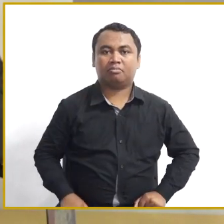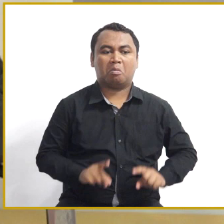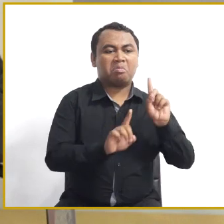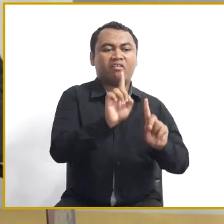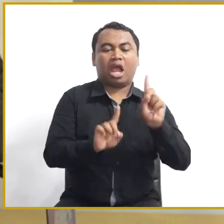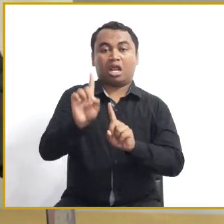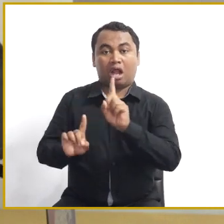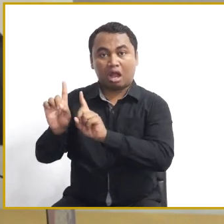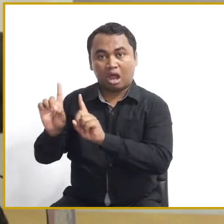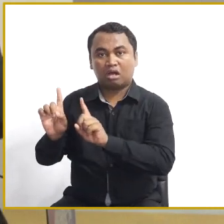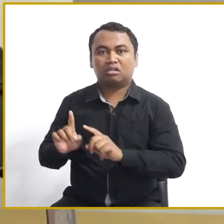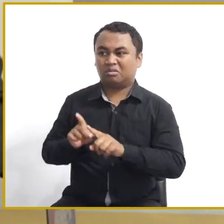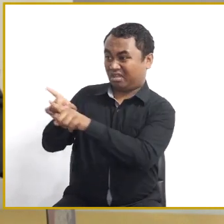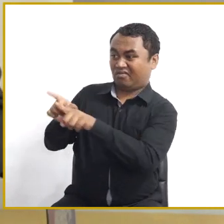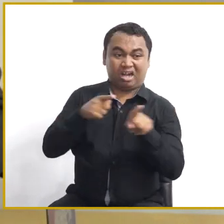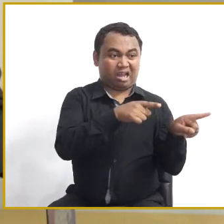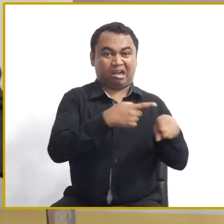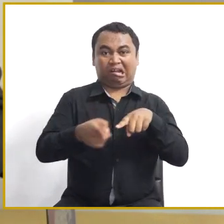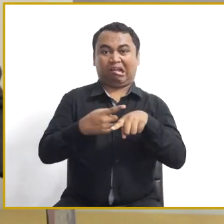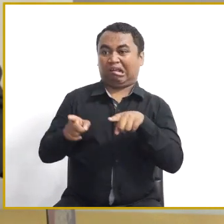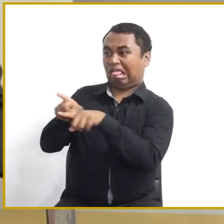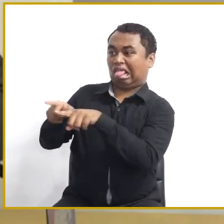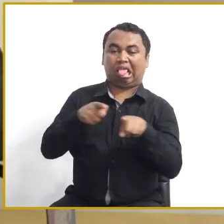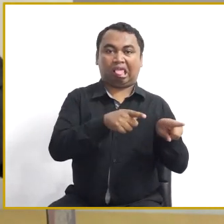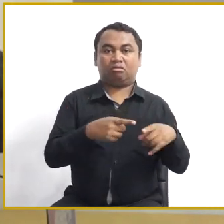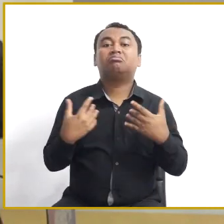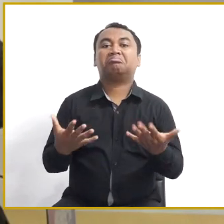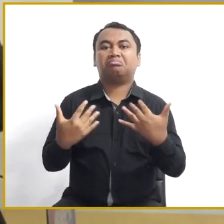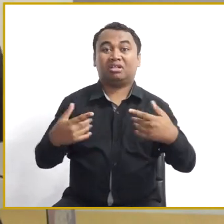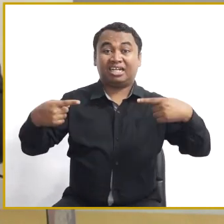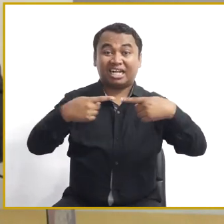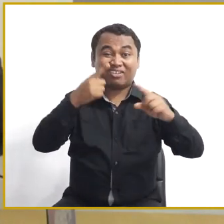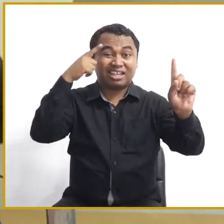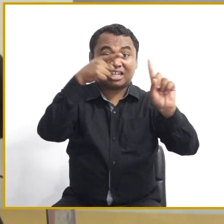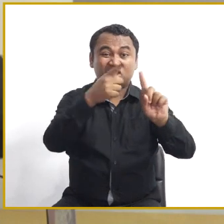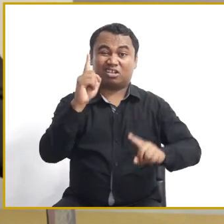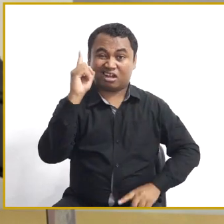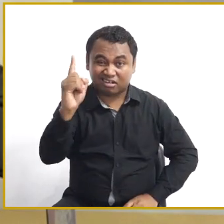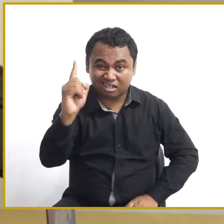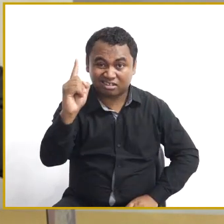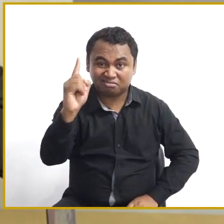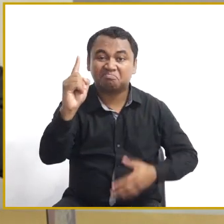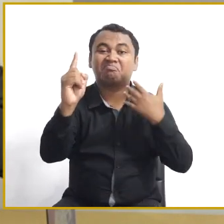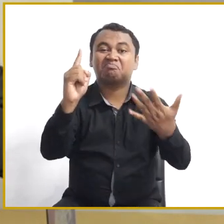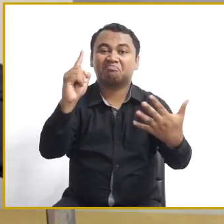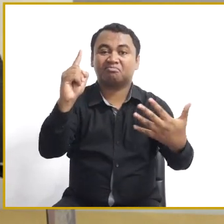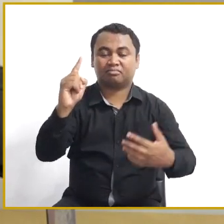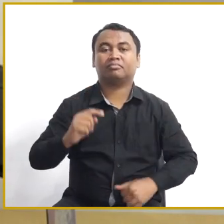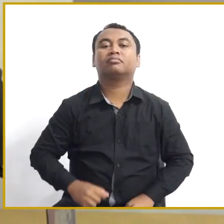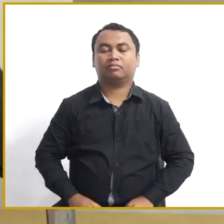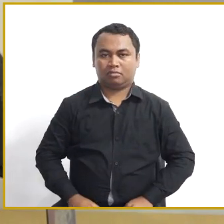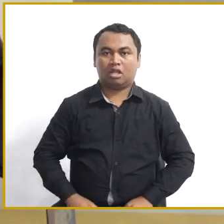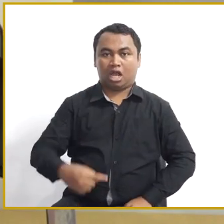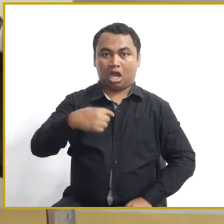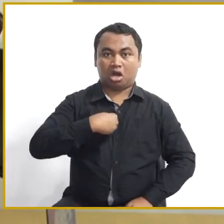hifaninana dia hifanaratsy nefa zavatra ray ny tanjona. Amiko